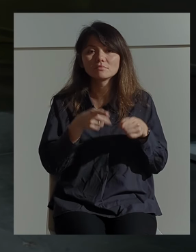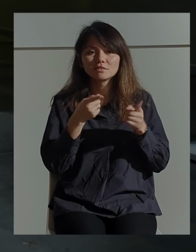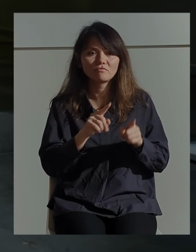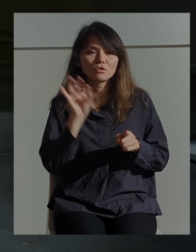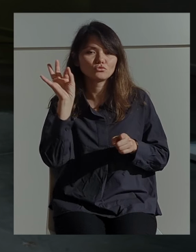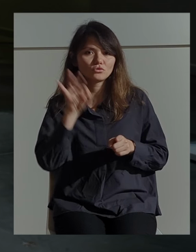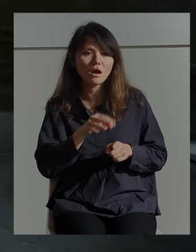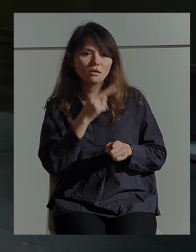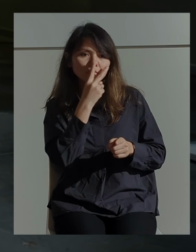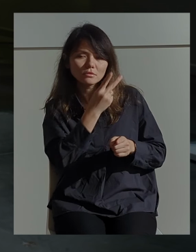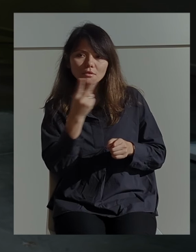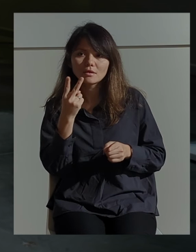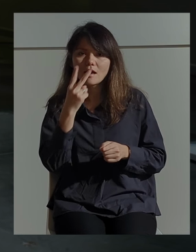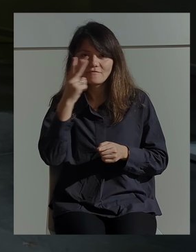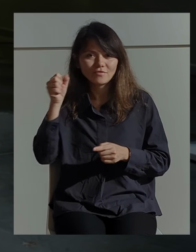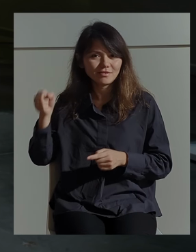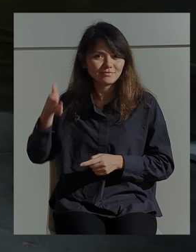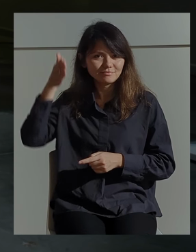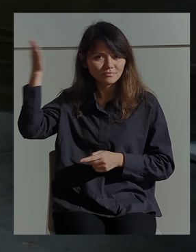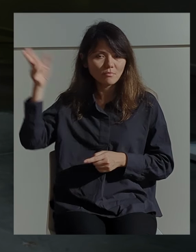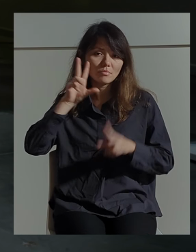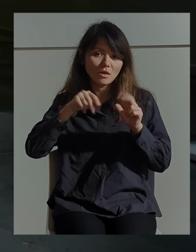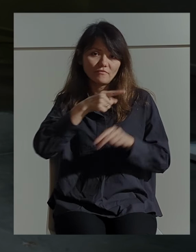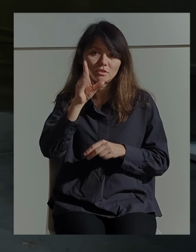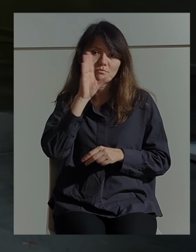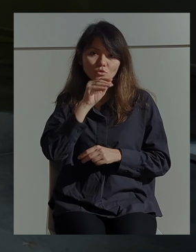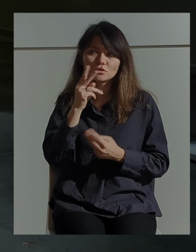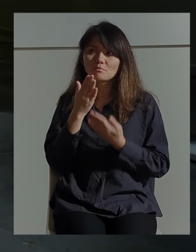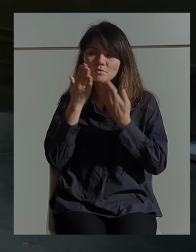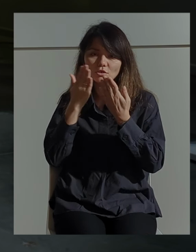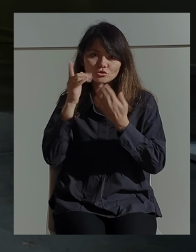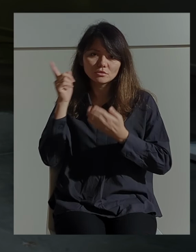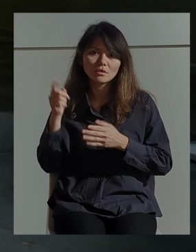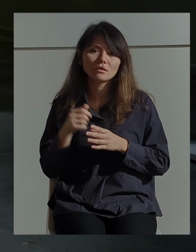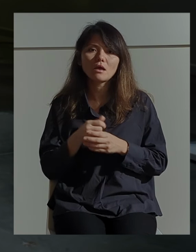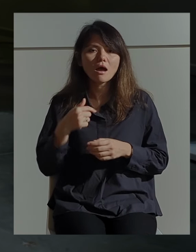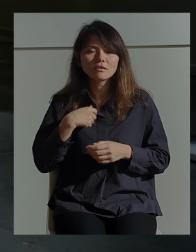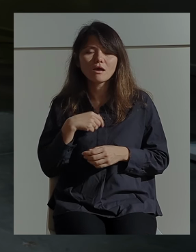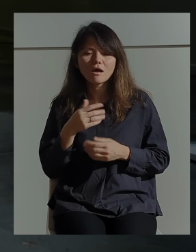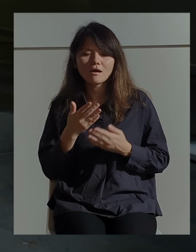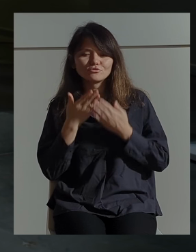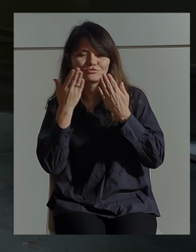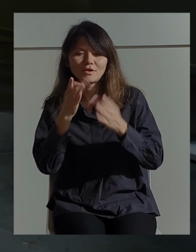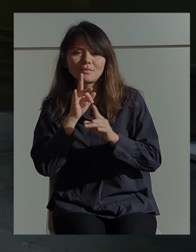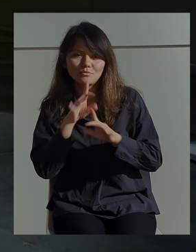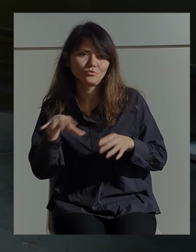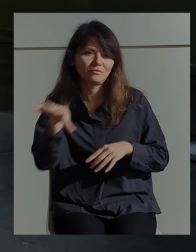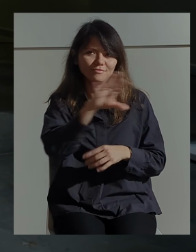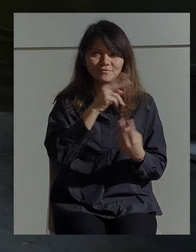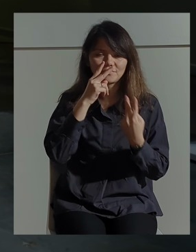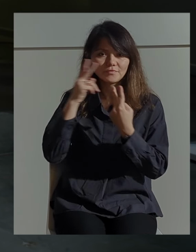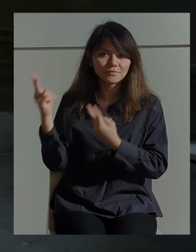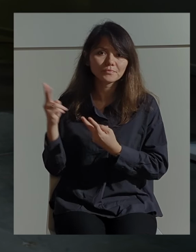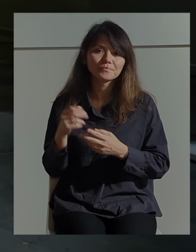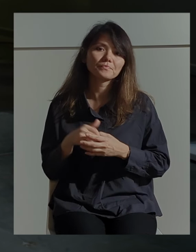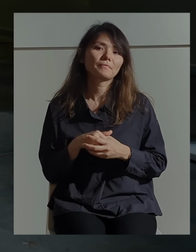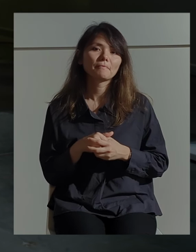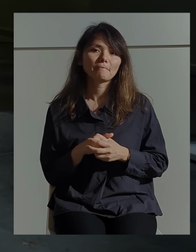встречаются вы видите на своём экране Я надеюсь вы можете прочитать потому что я это вслух читать не буду Иначе зачем это выводил на слайд